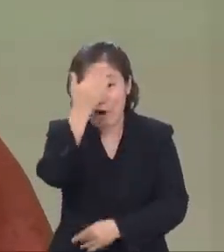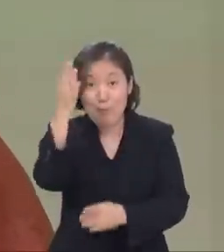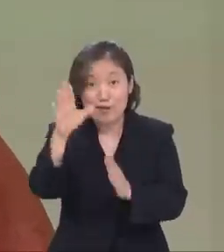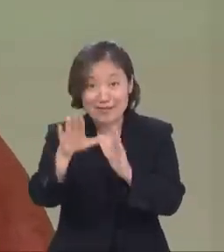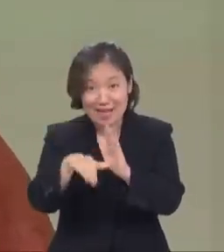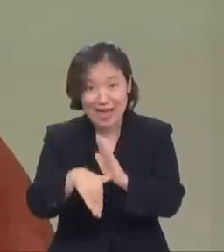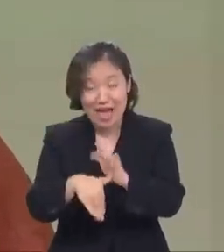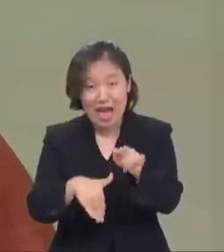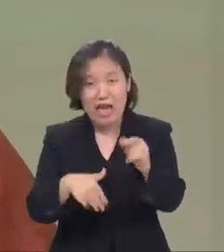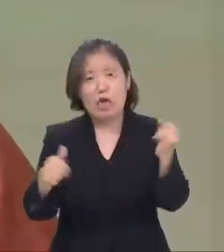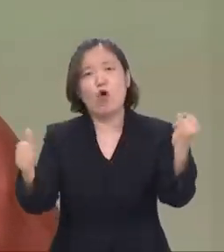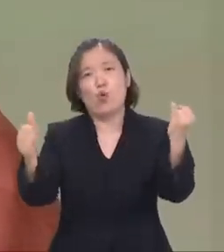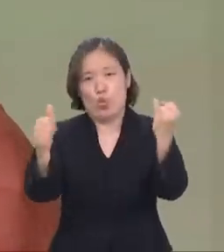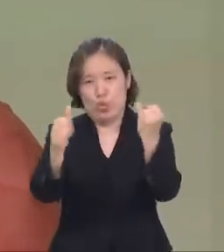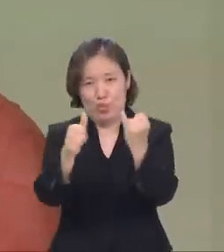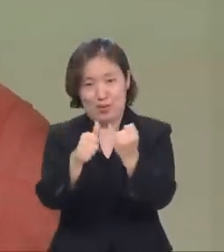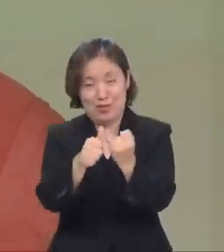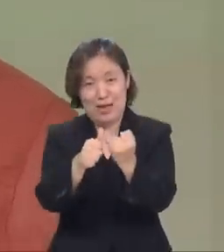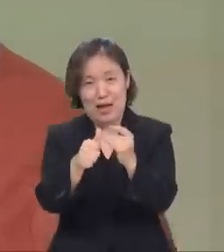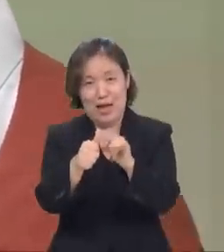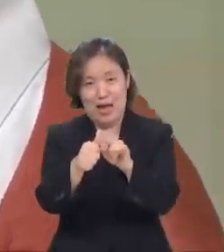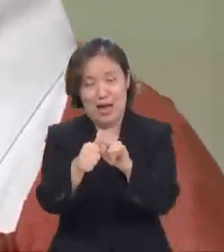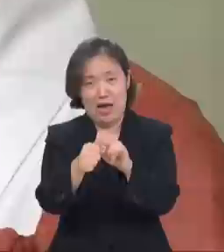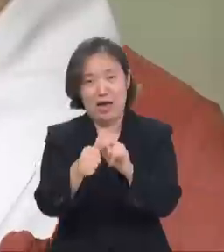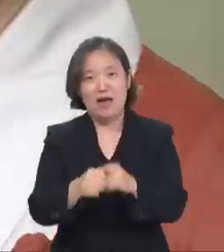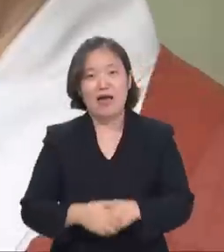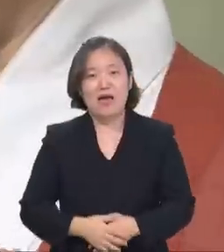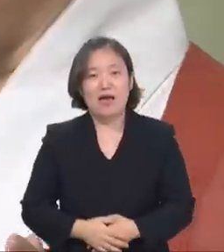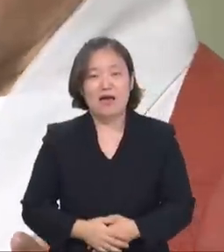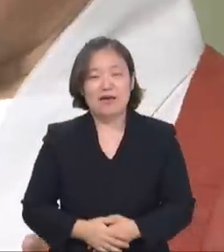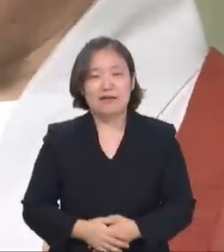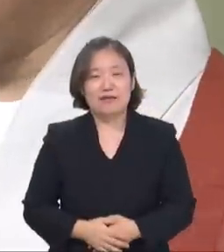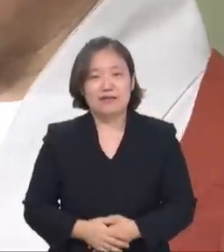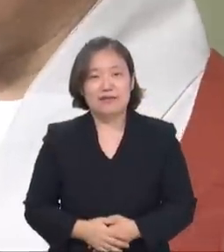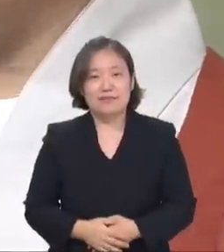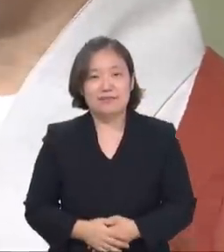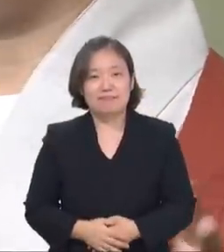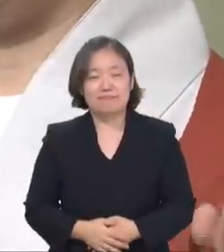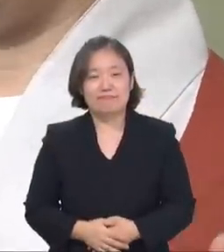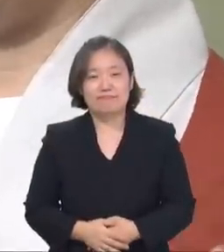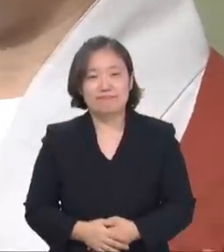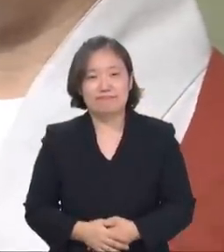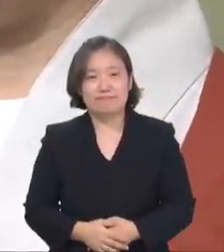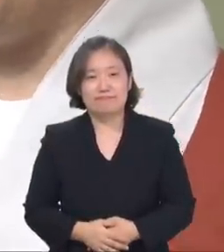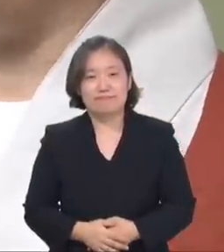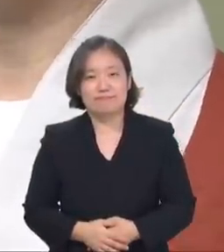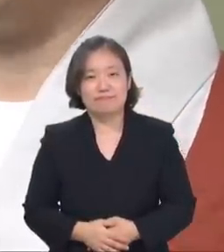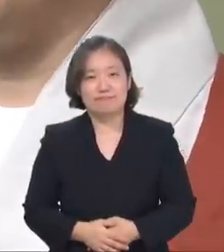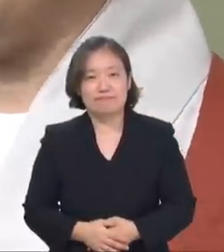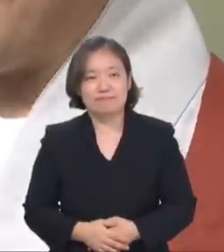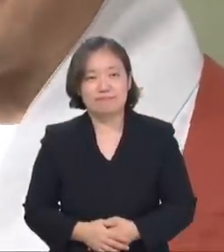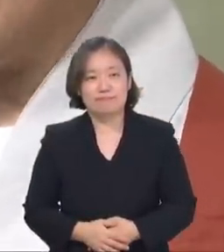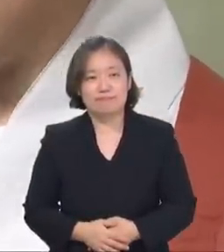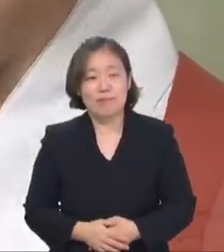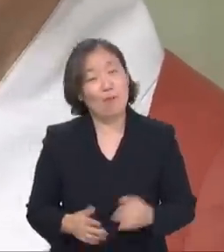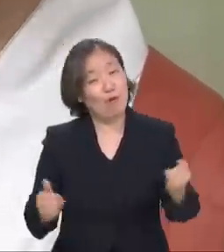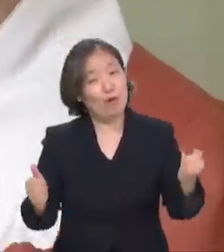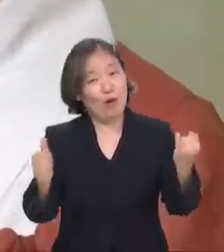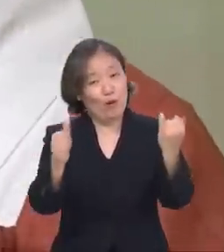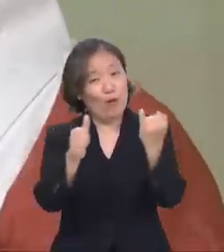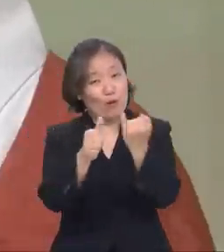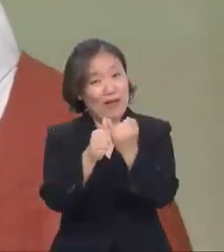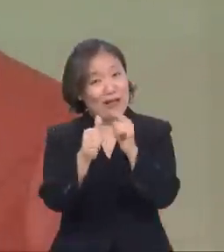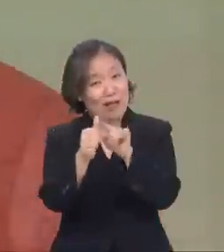결혼을 하시게 되었는데 근데 이제 결혼을 물론 이제 좋은 분을 만나서